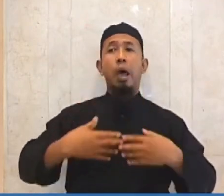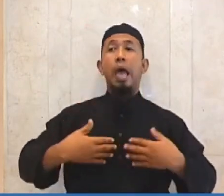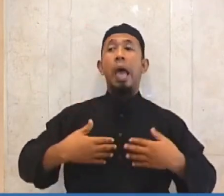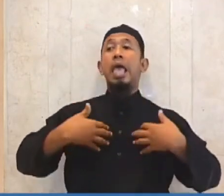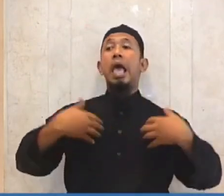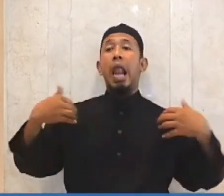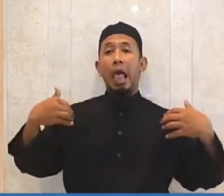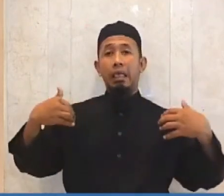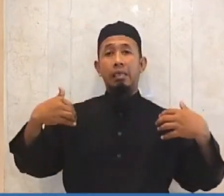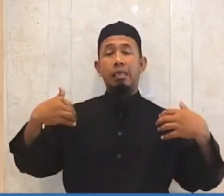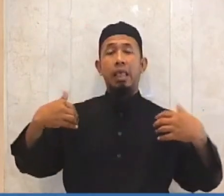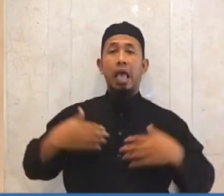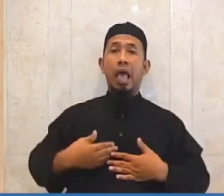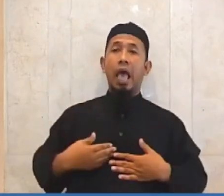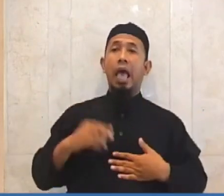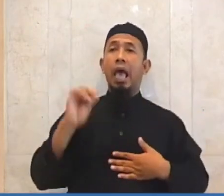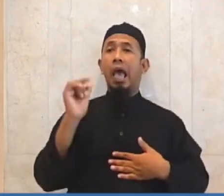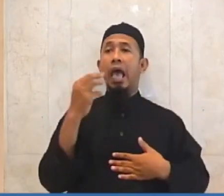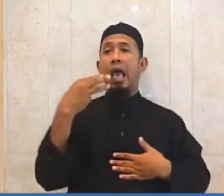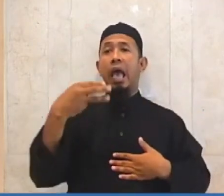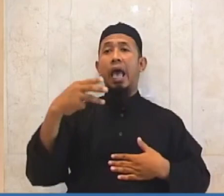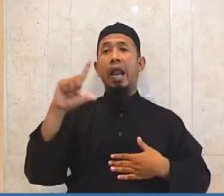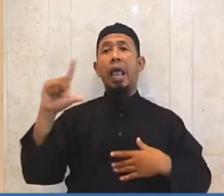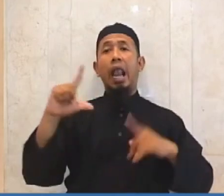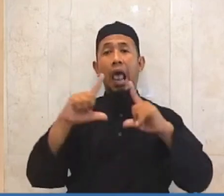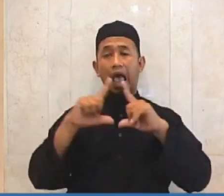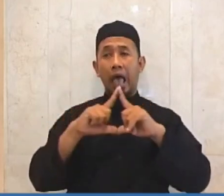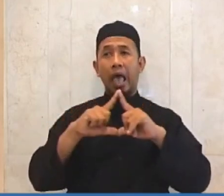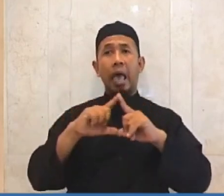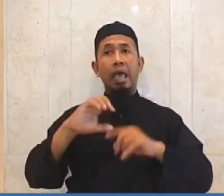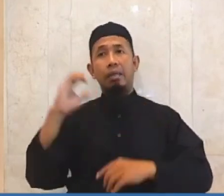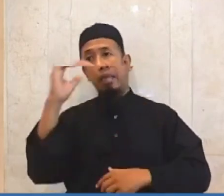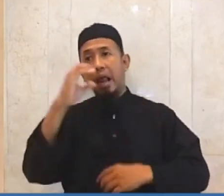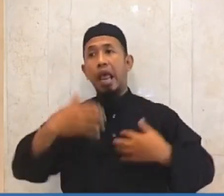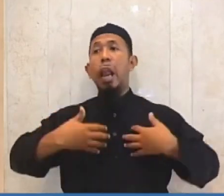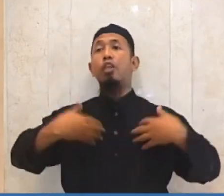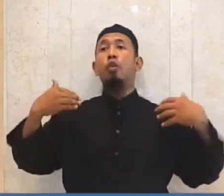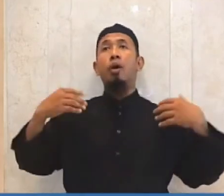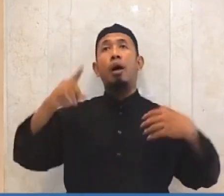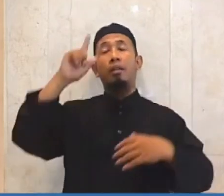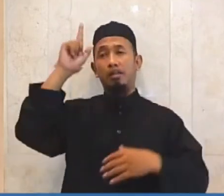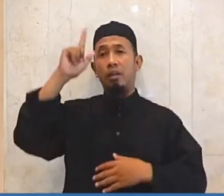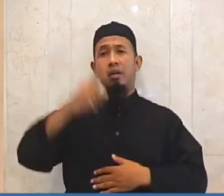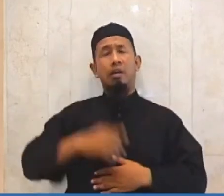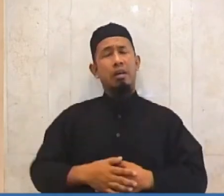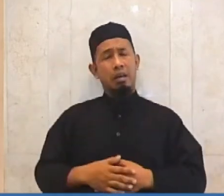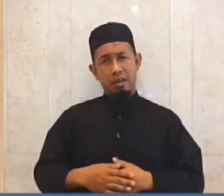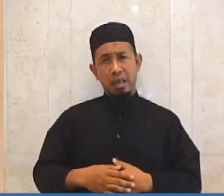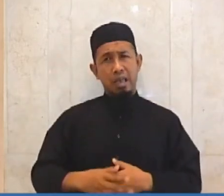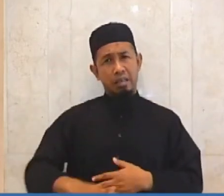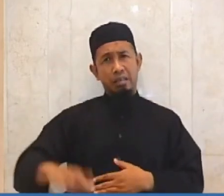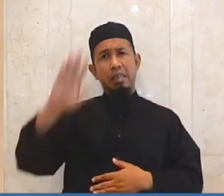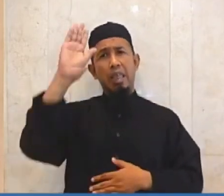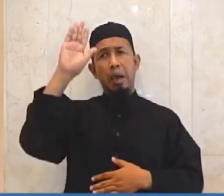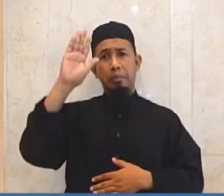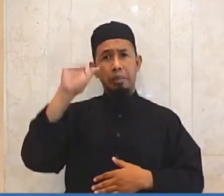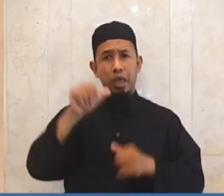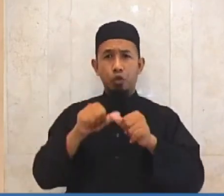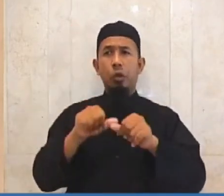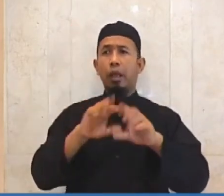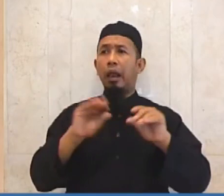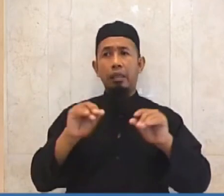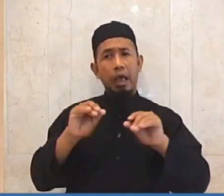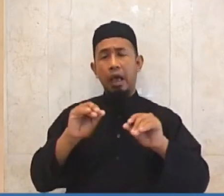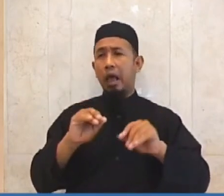kerelaan dan mengharapkan Rida Allah subhanahu wa taala maka dia akan bisa melaksanakan tugas dengan baik dengan